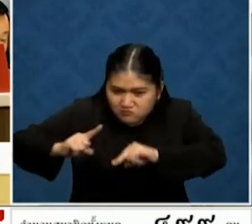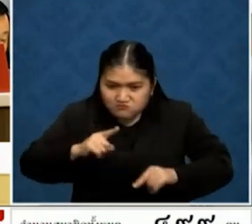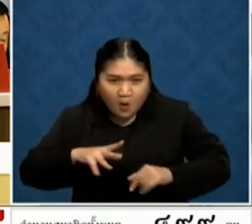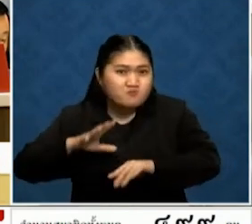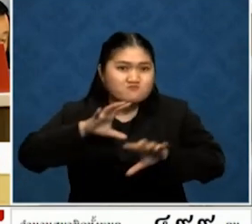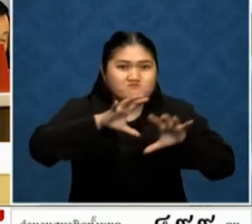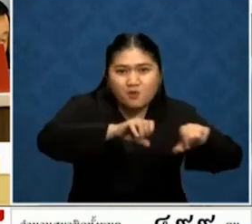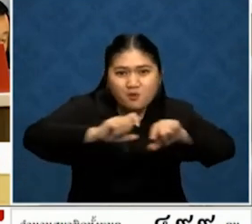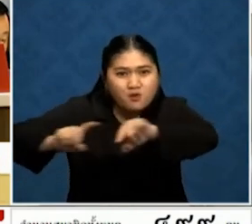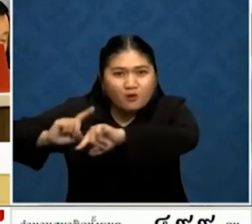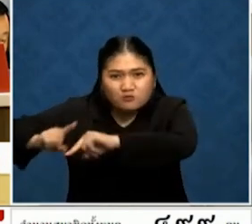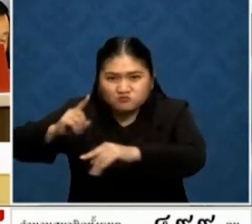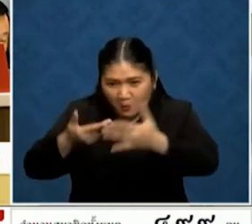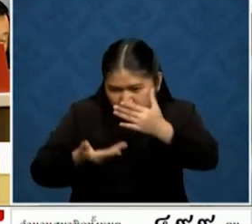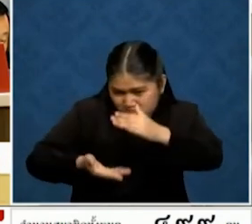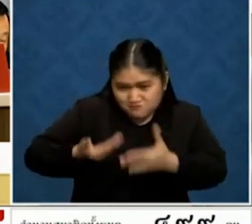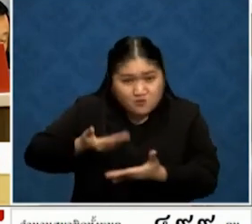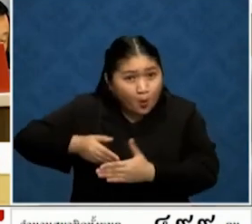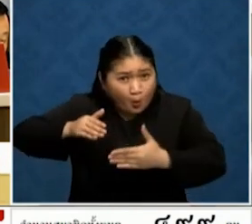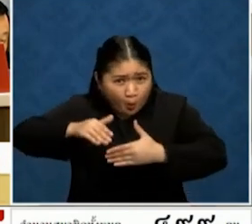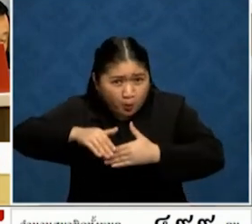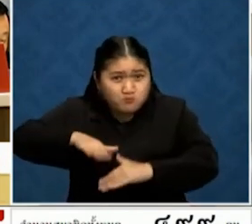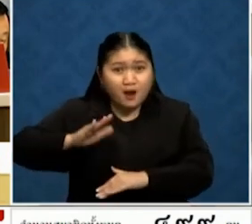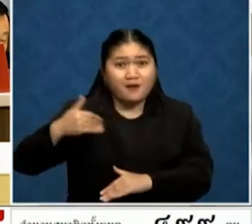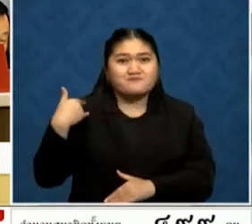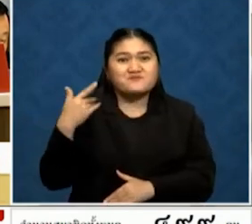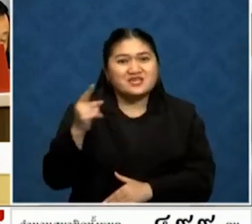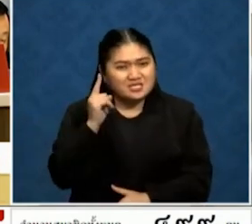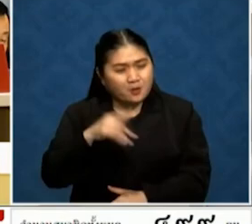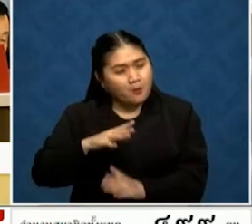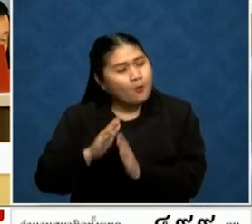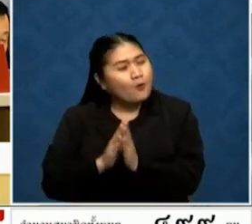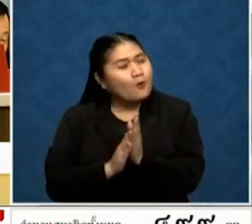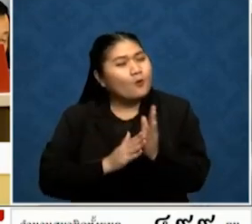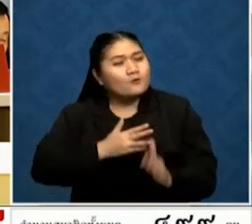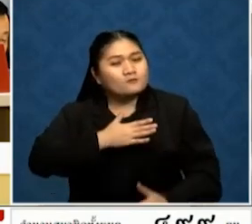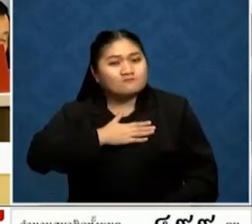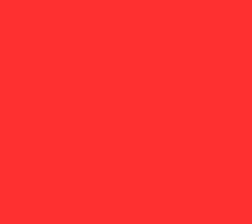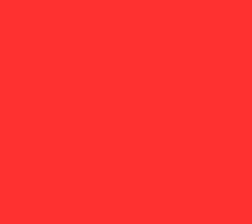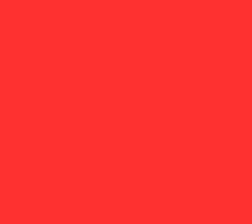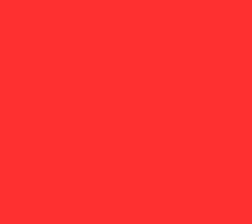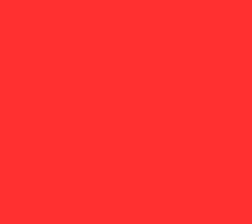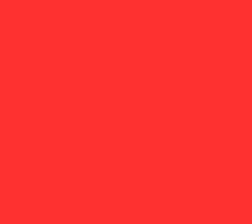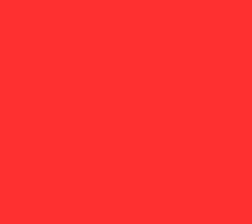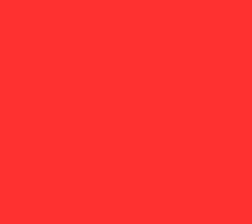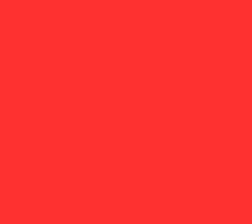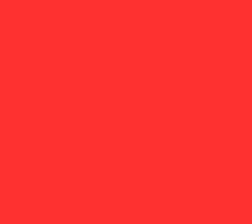ผลงานทั้งปีในปี66ที่ผ่านมาอีกค่ะน่าชื่นใจมากเลยนะคะ